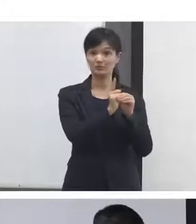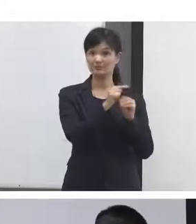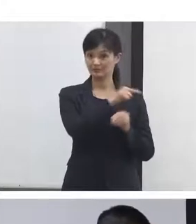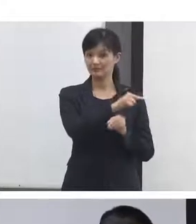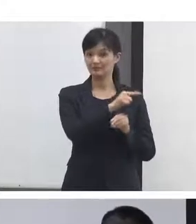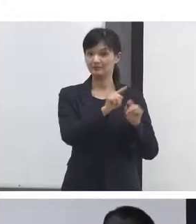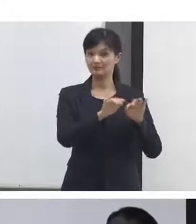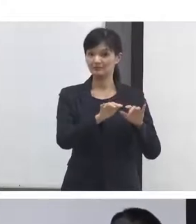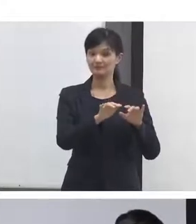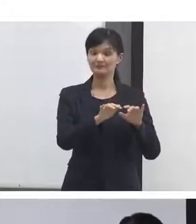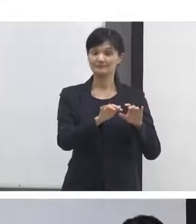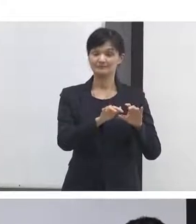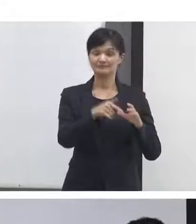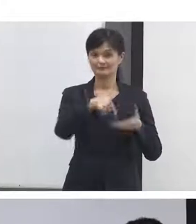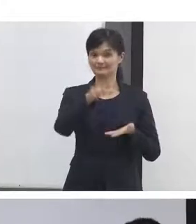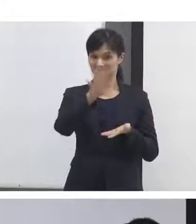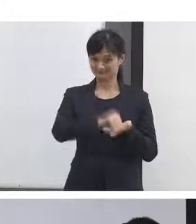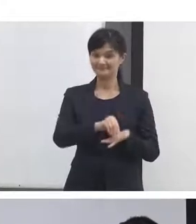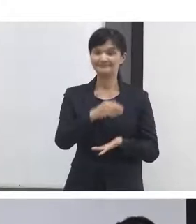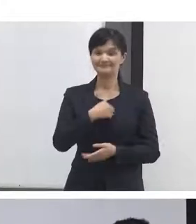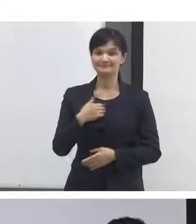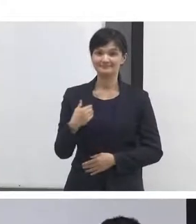我知道这次大会很复杂。